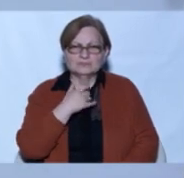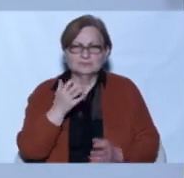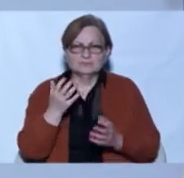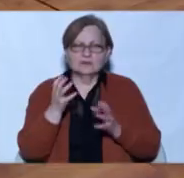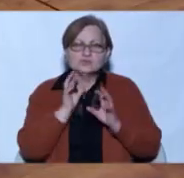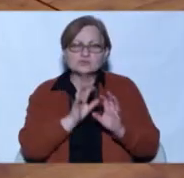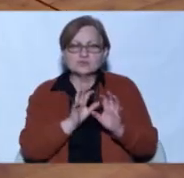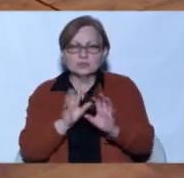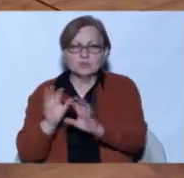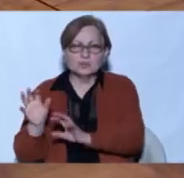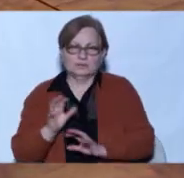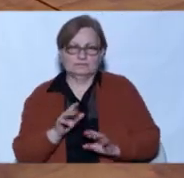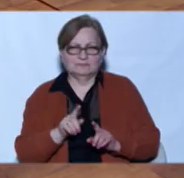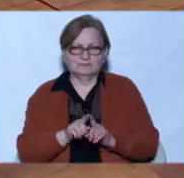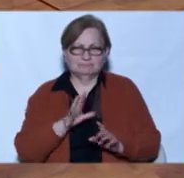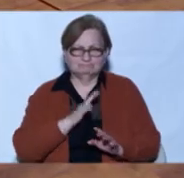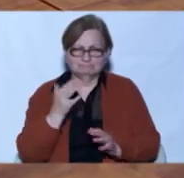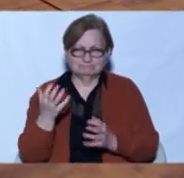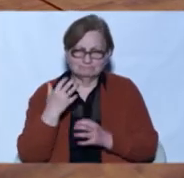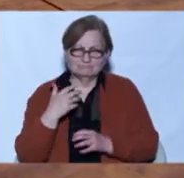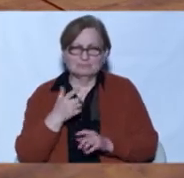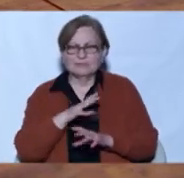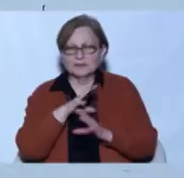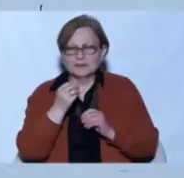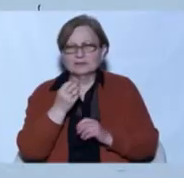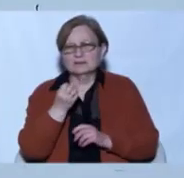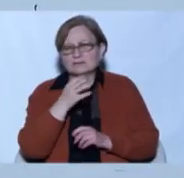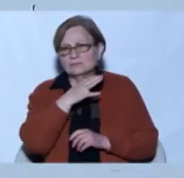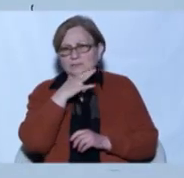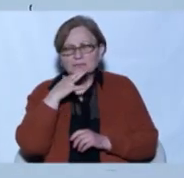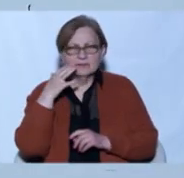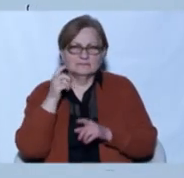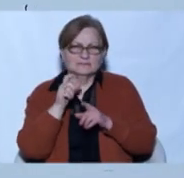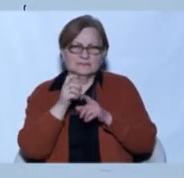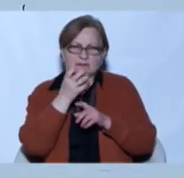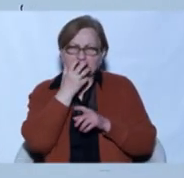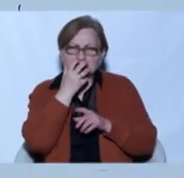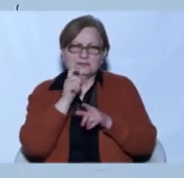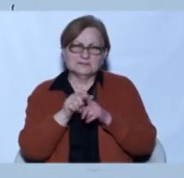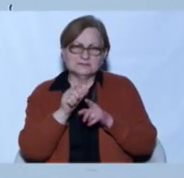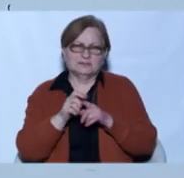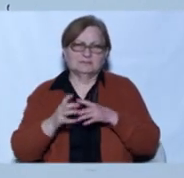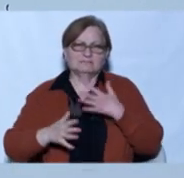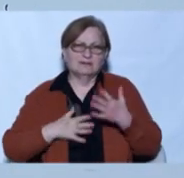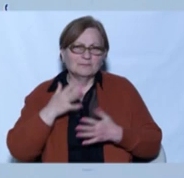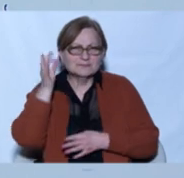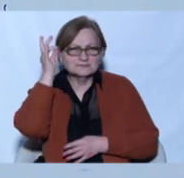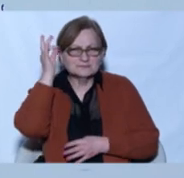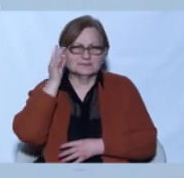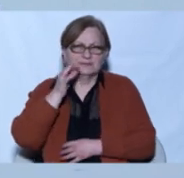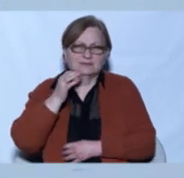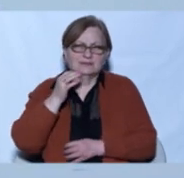ზრუნვასაც უკავშირდება და კიდევ ძალიან ბევრ თბილ სიტყვასა თუ ემოციას. მოდი